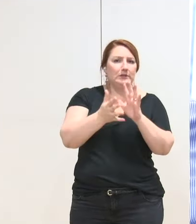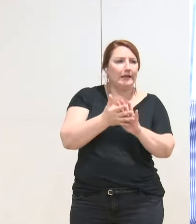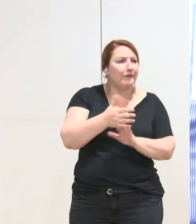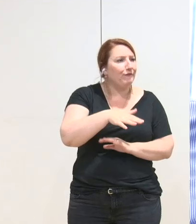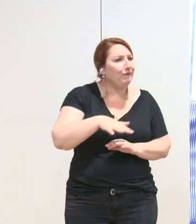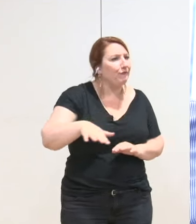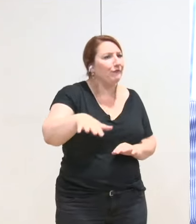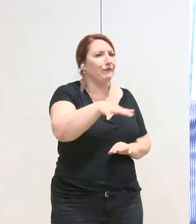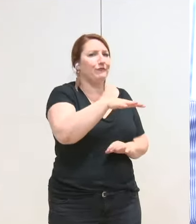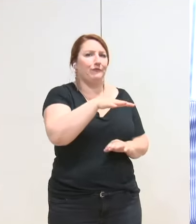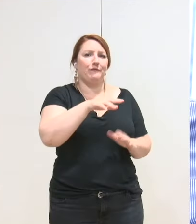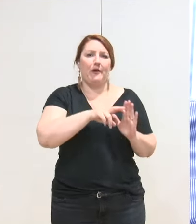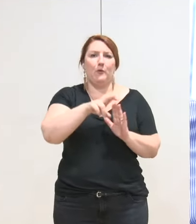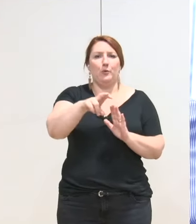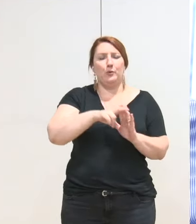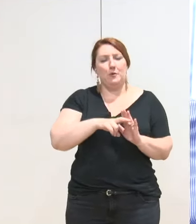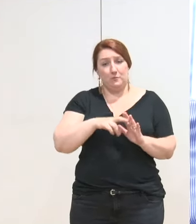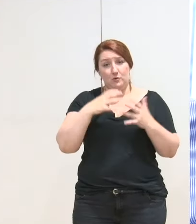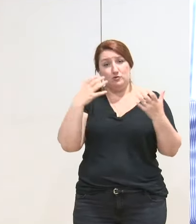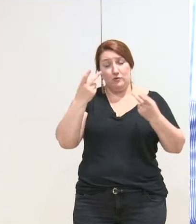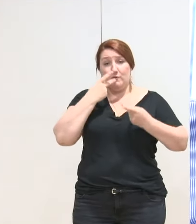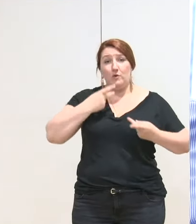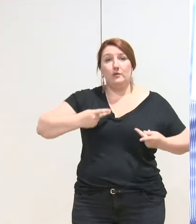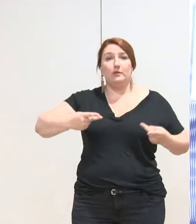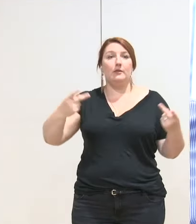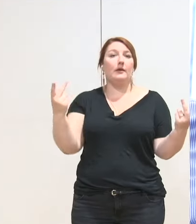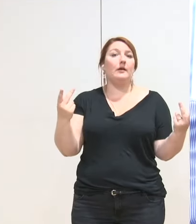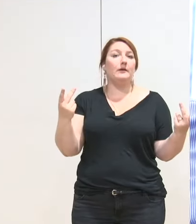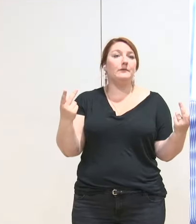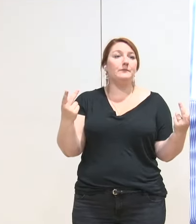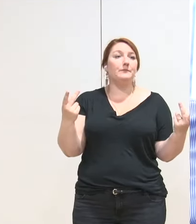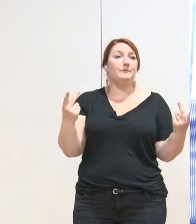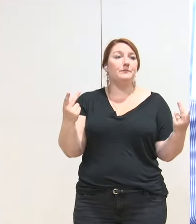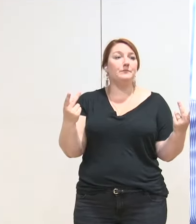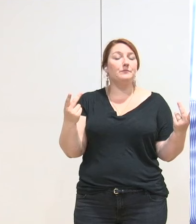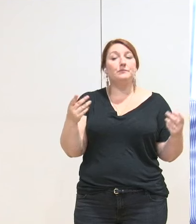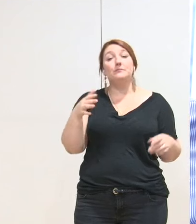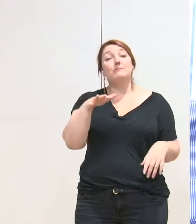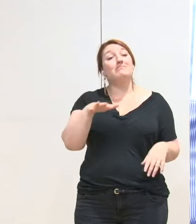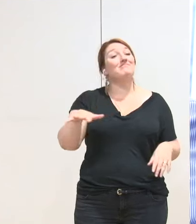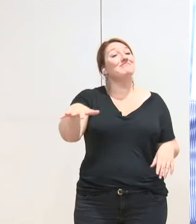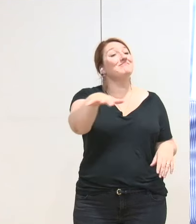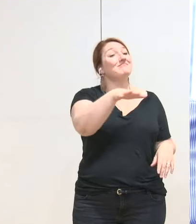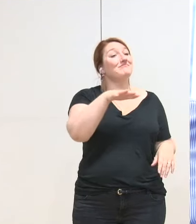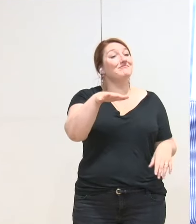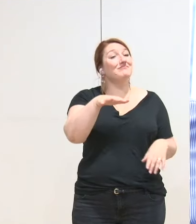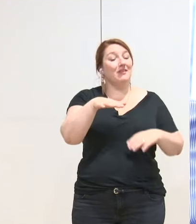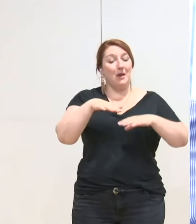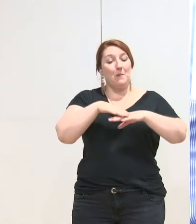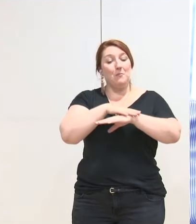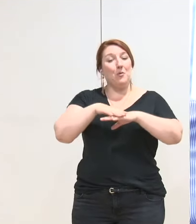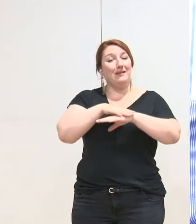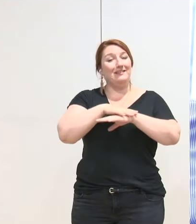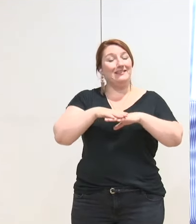grenoblois notamment que s'ils ont aimé la politique d'austérité